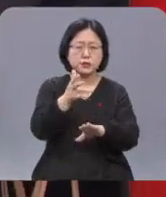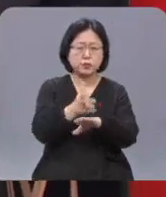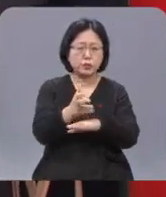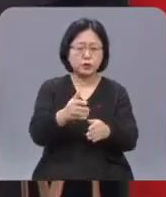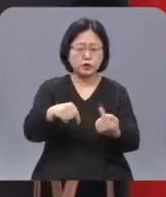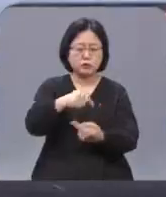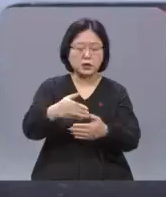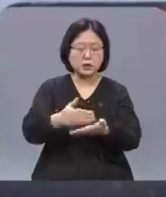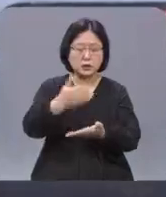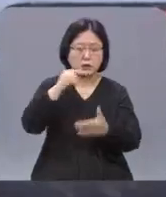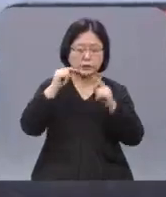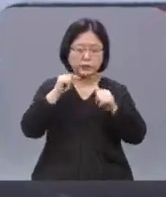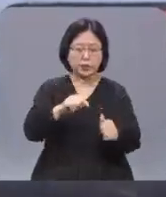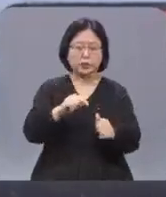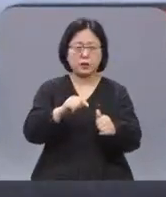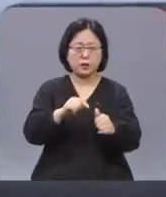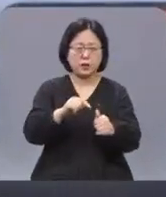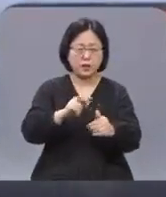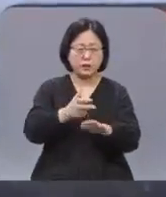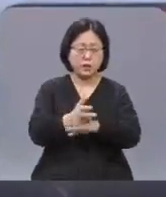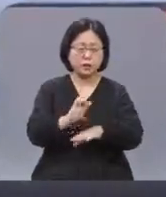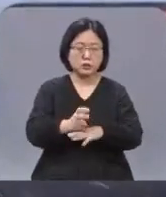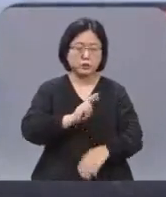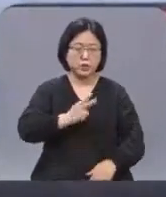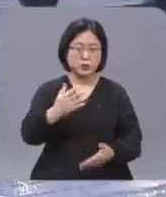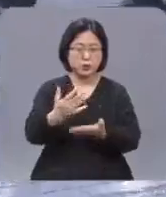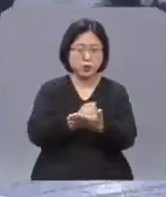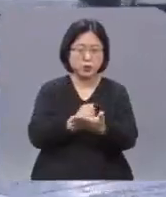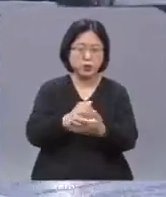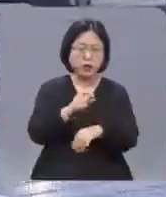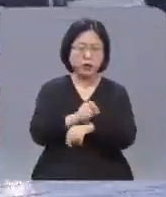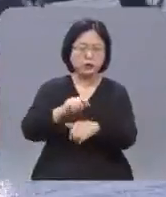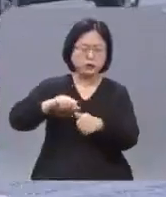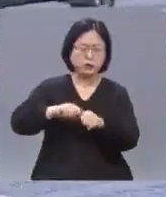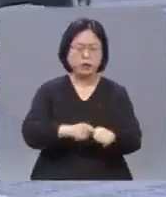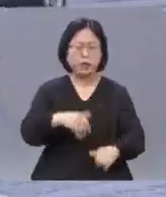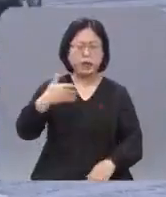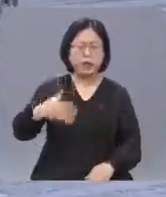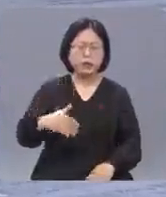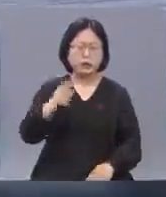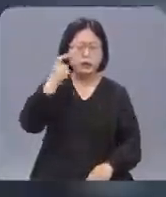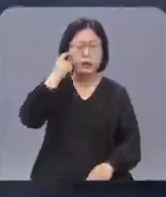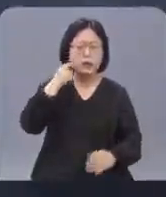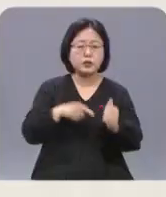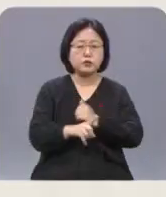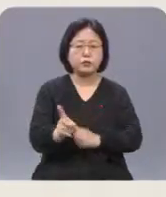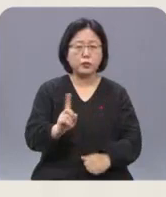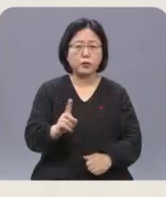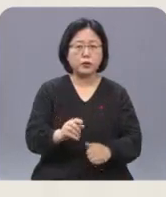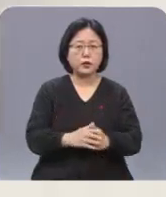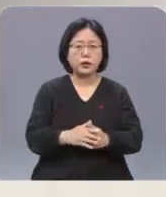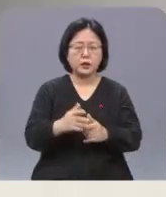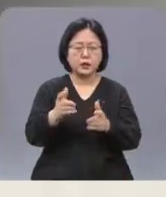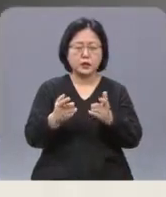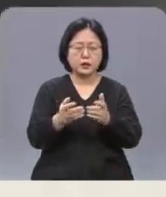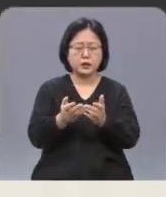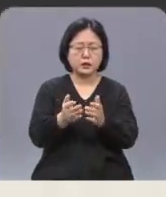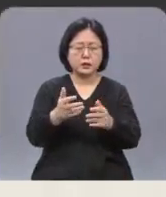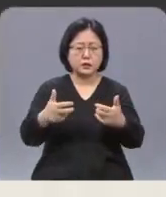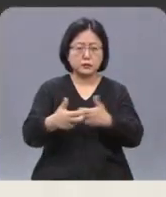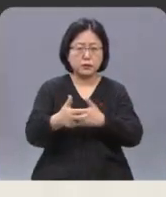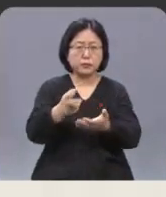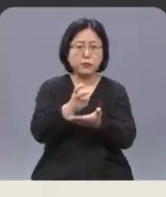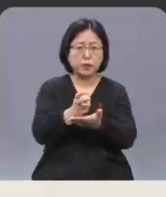운행 개시명령이나 버스 면허 반납 요구 같은 강력한 행정조치를 취하지 않냐는 것입니다 실제 여객 자동차